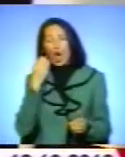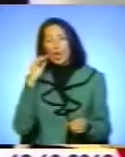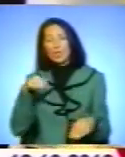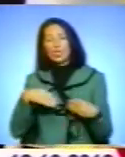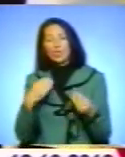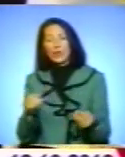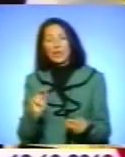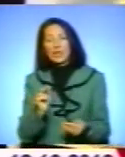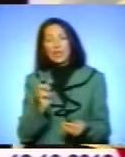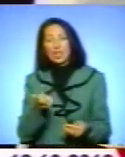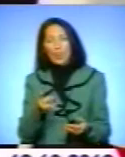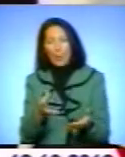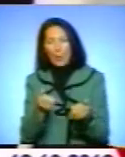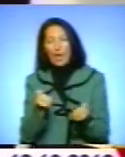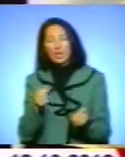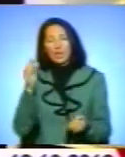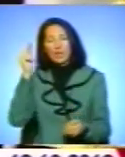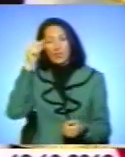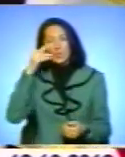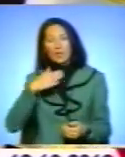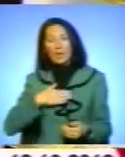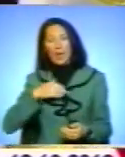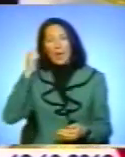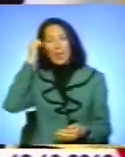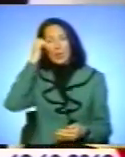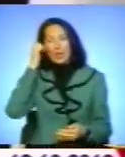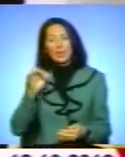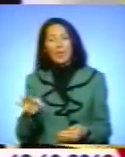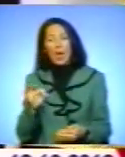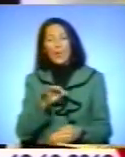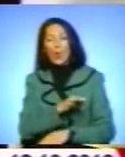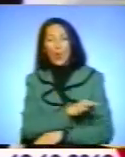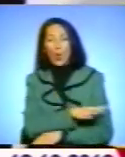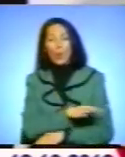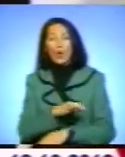ми пам'ятати про вбогих, про бідних.